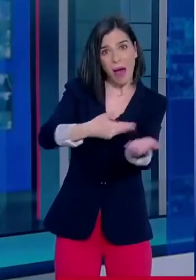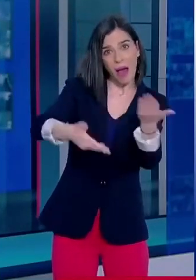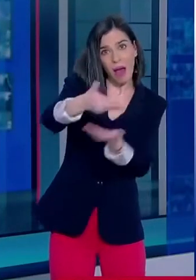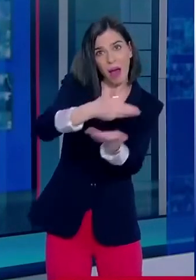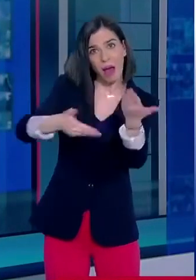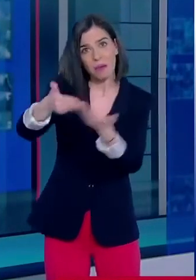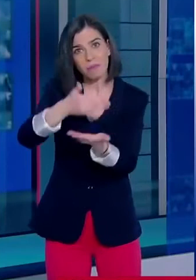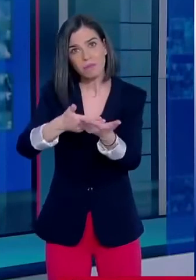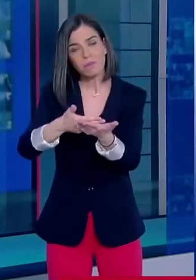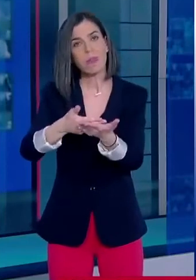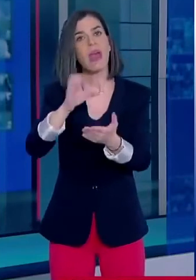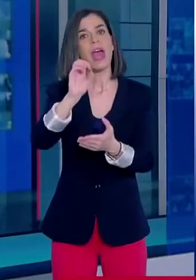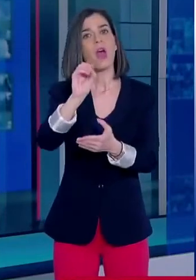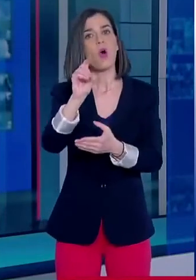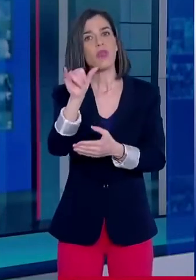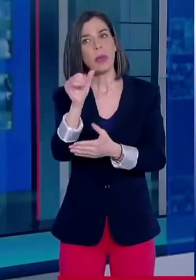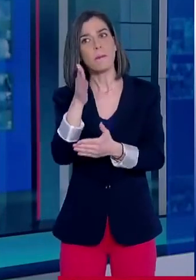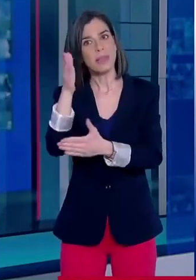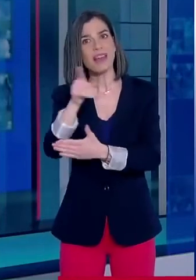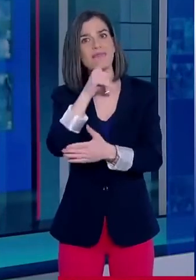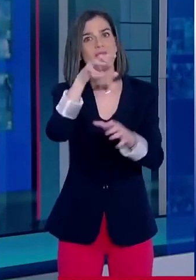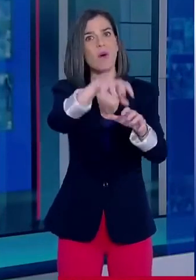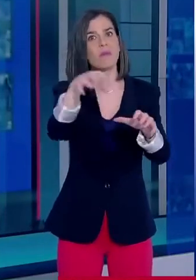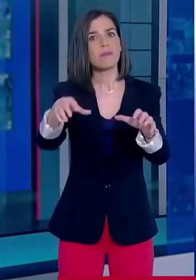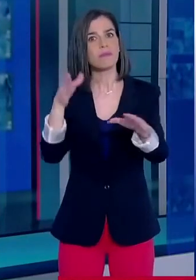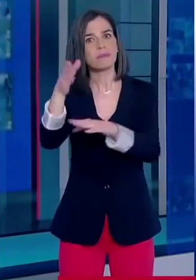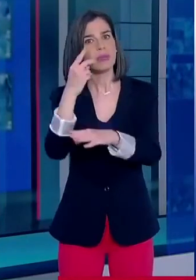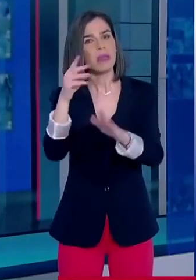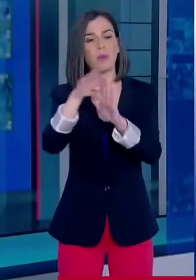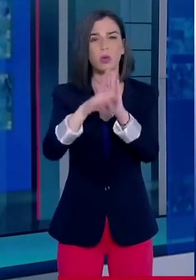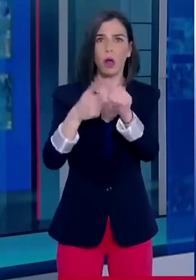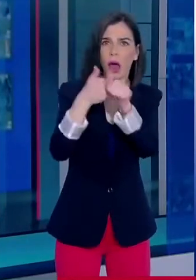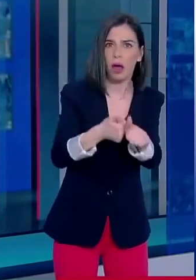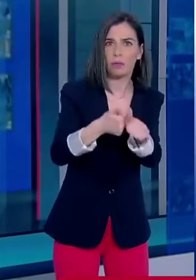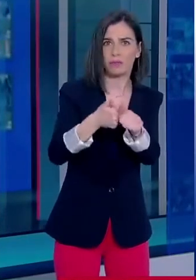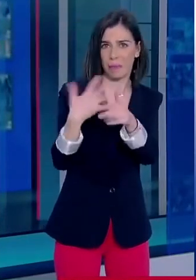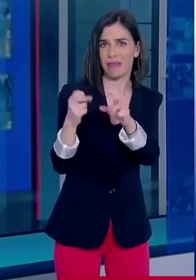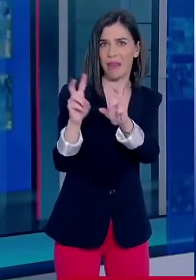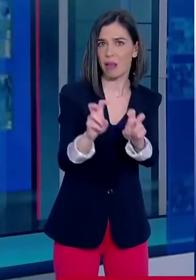Γίνονται έλεγχοι από τον νεοδής της διοίκησης των δημόσιων και ιδιωτικών κλινικών εάν τηρούν τα πρωτόκολλα υγιεινής?